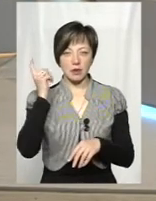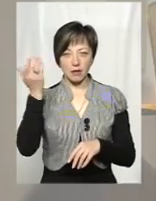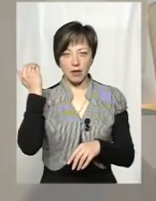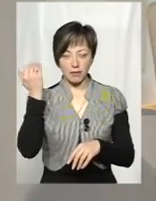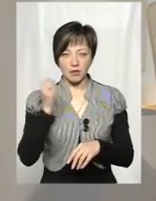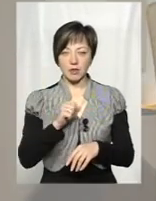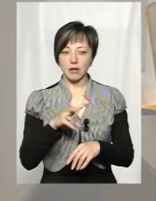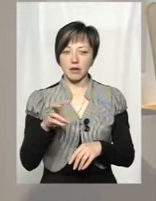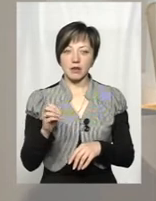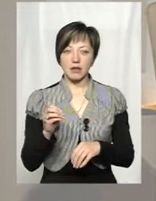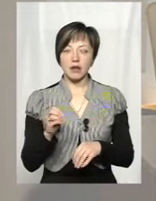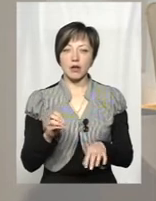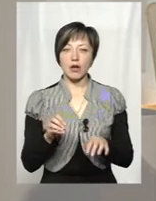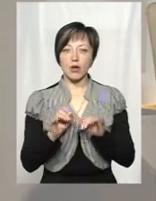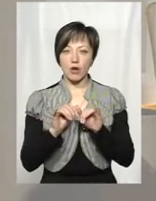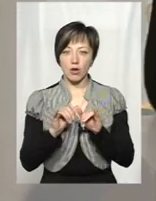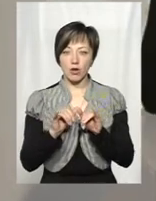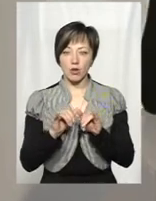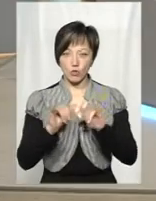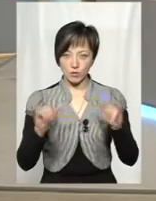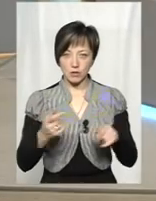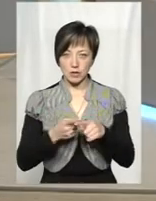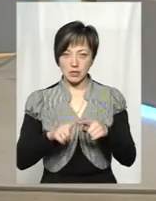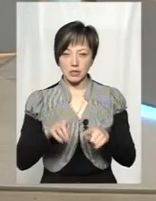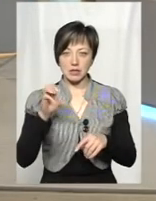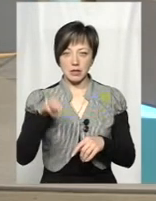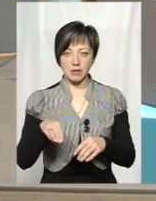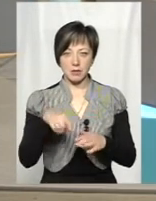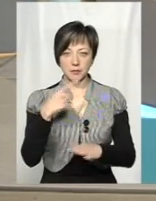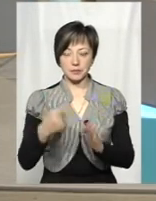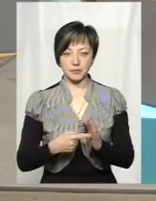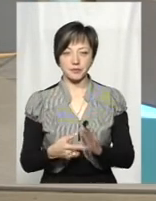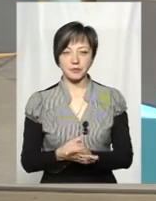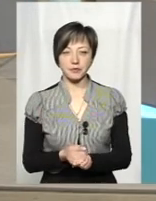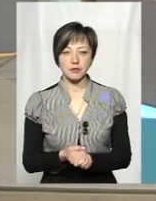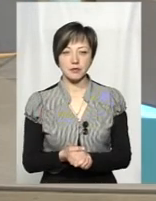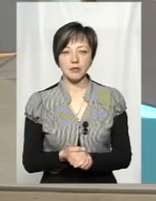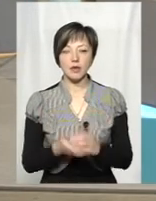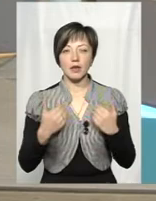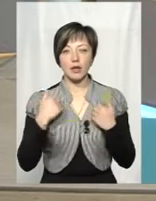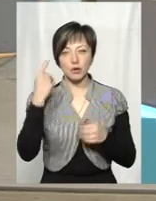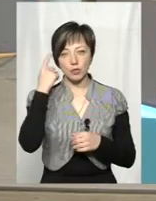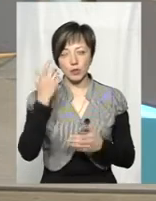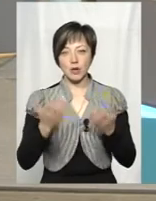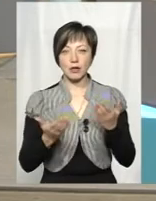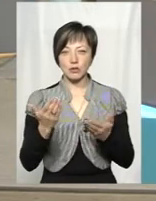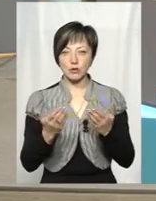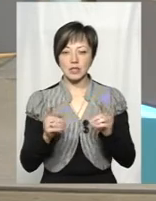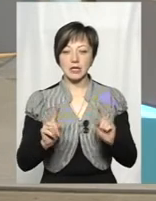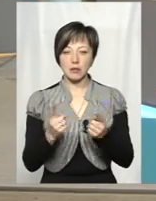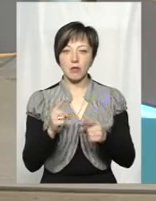але розповсюджується на кургани теж ця стаття? Ну, я думаю, що якщо ми затримаємо по факту,